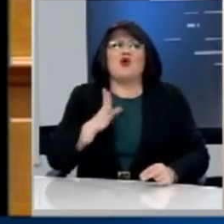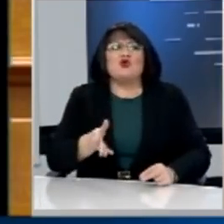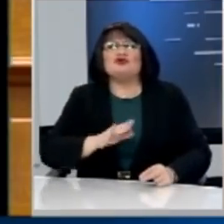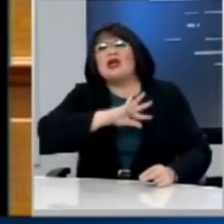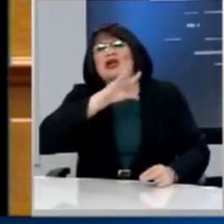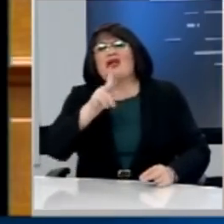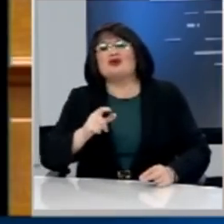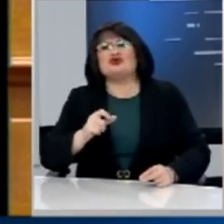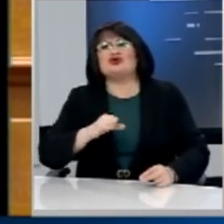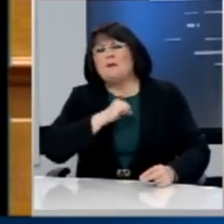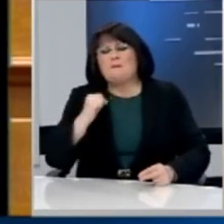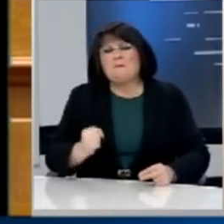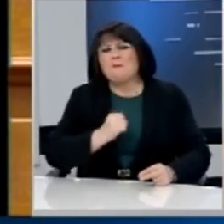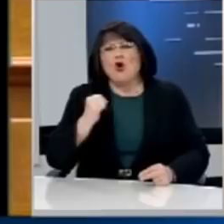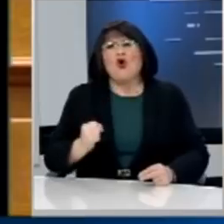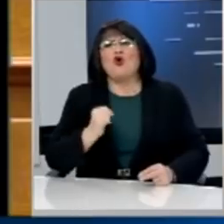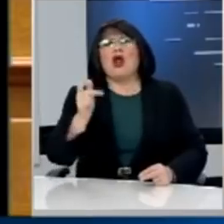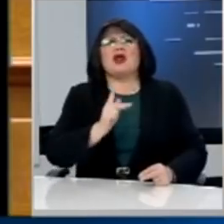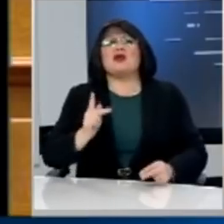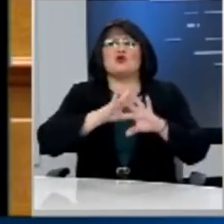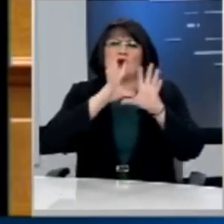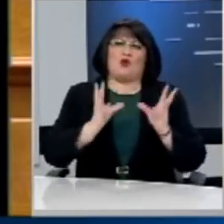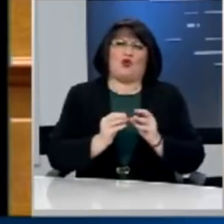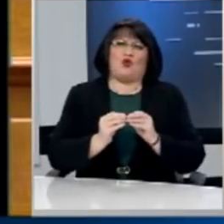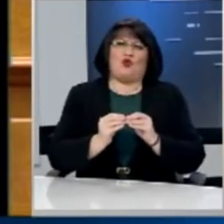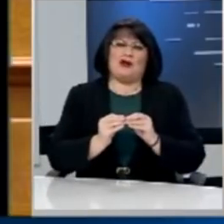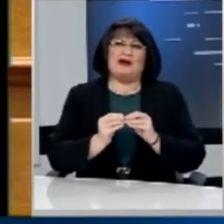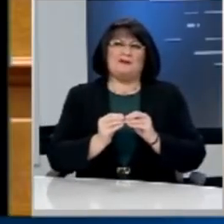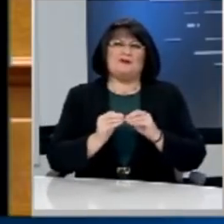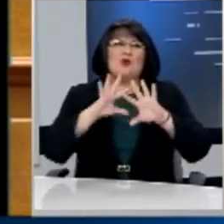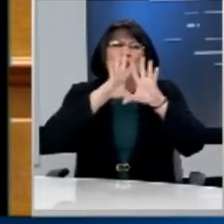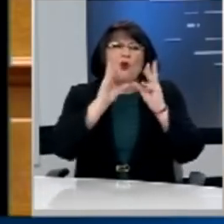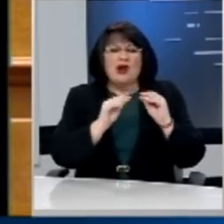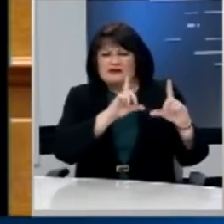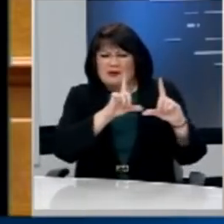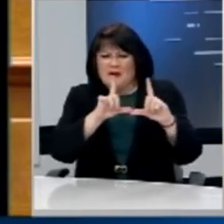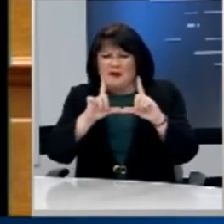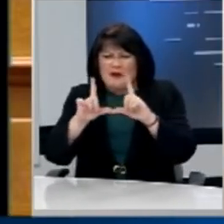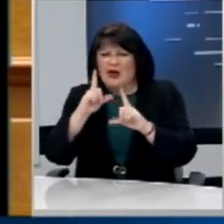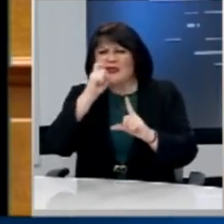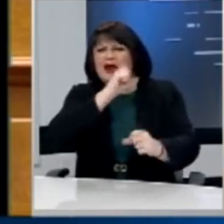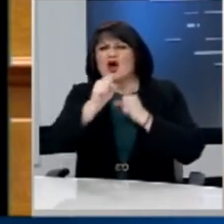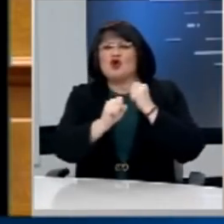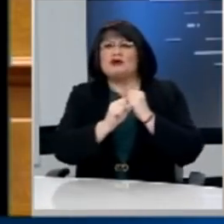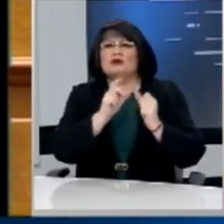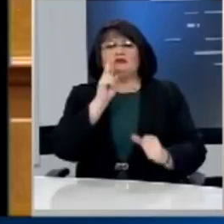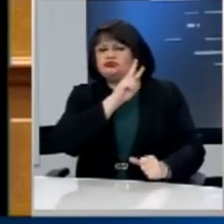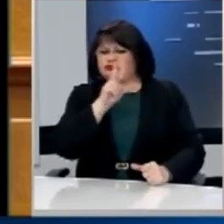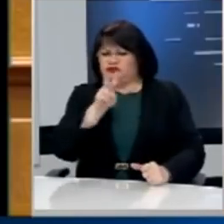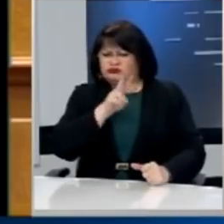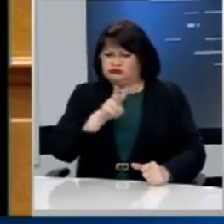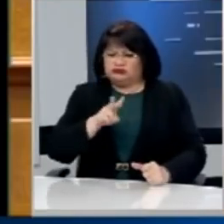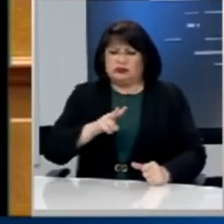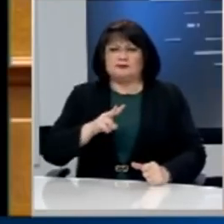τον πόνο τον οποίο βίωσε η ελληνική κοινωνία συνολικά όλα αυτά τα 10 χρόνια. Ο